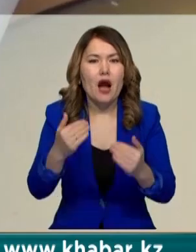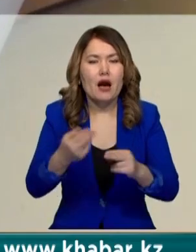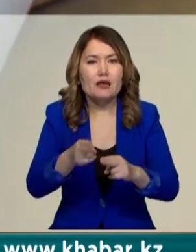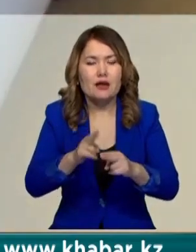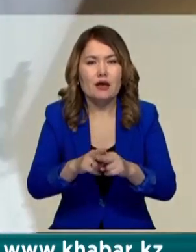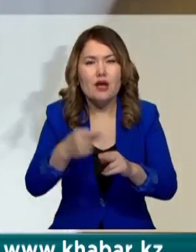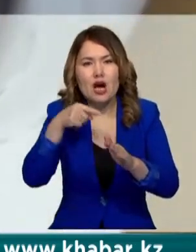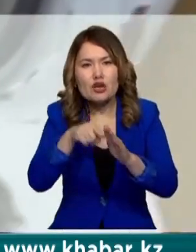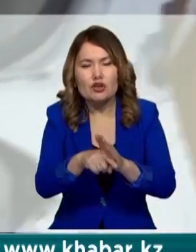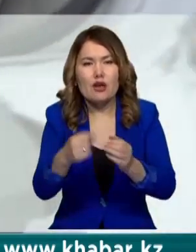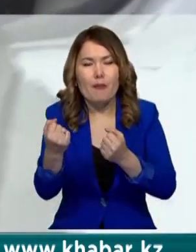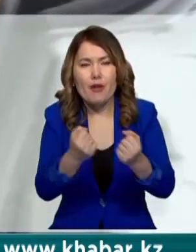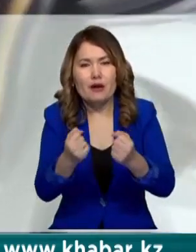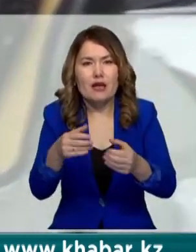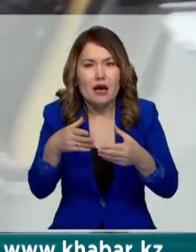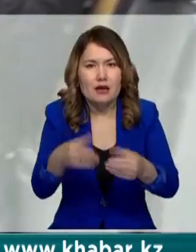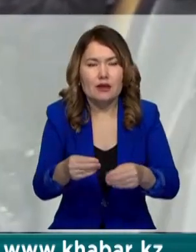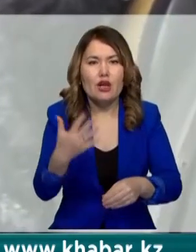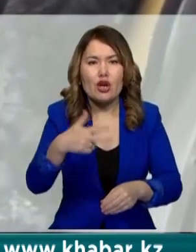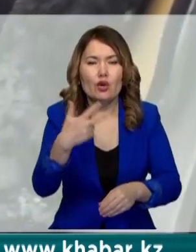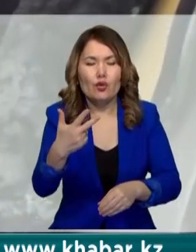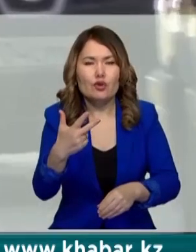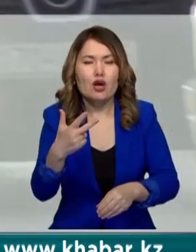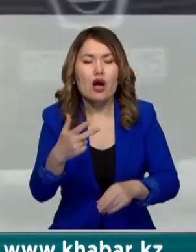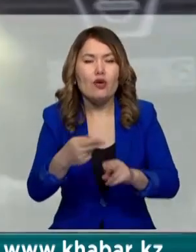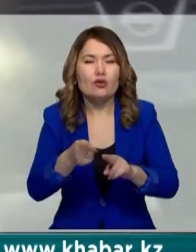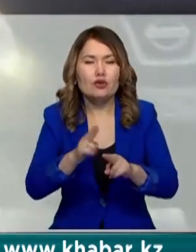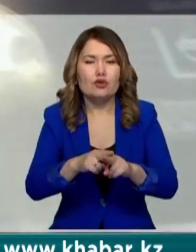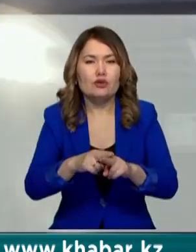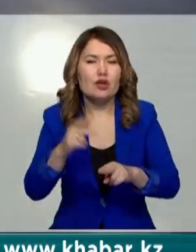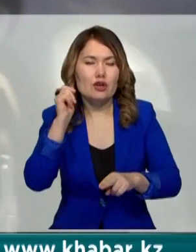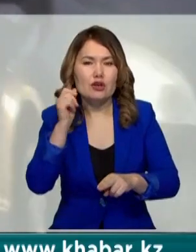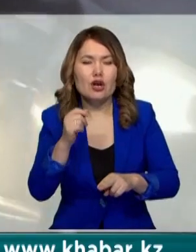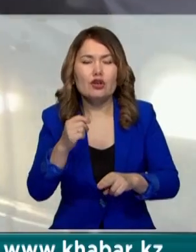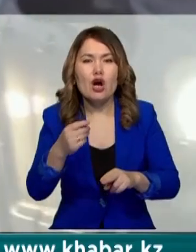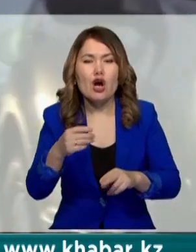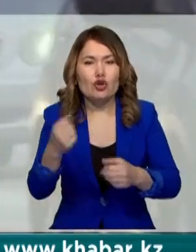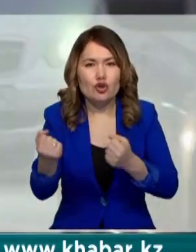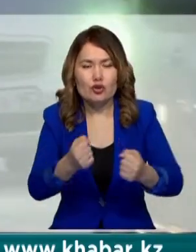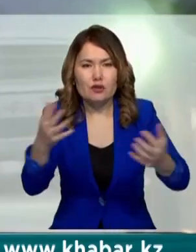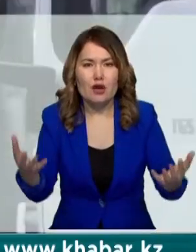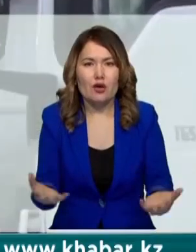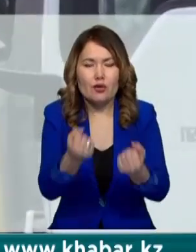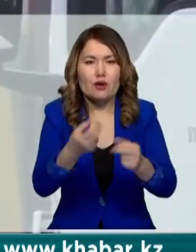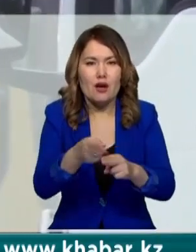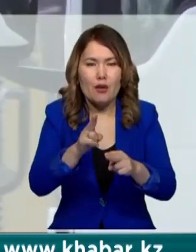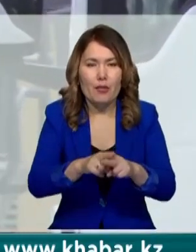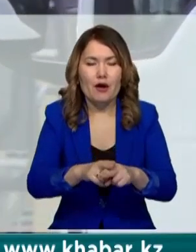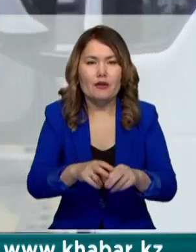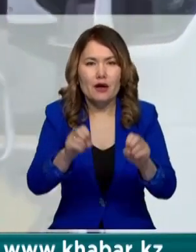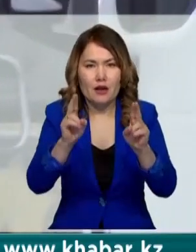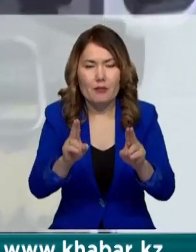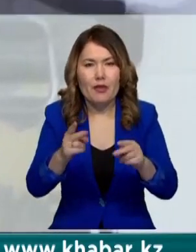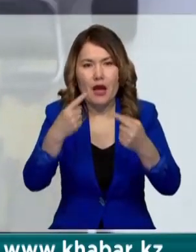ішінде қысылып қалған 53 жастағы жүргізушіні шығару үшін кабинаны кесуге тура келді. Ал сау тамдығы қалмаған көлік